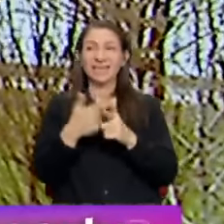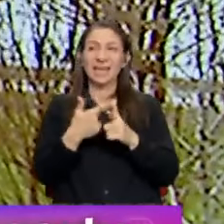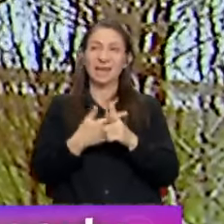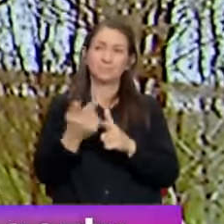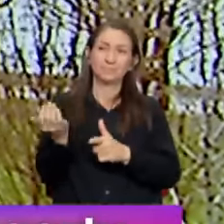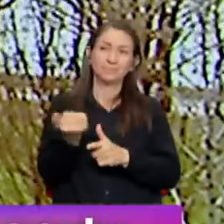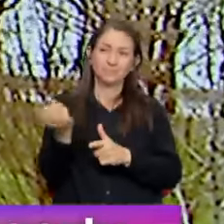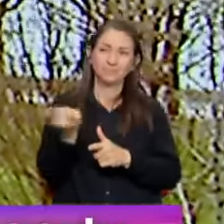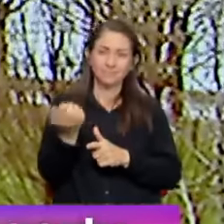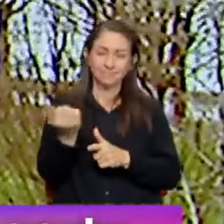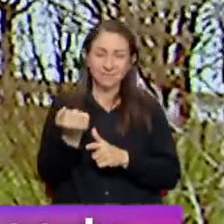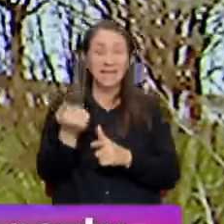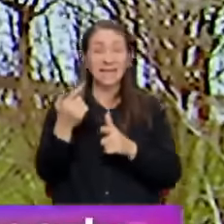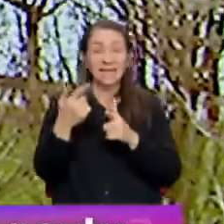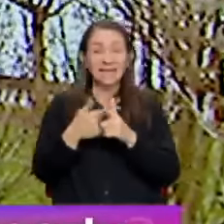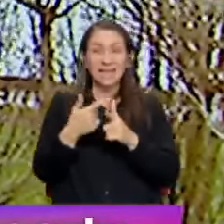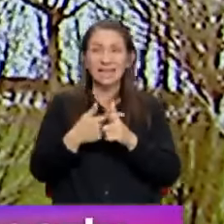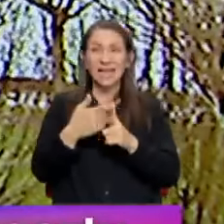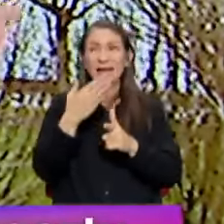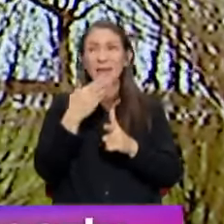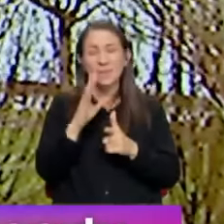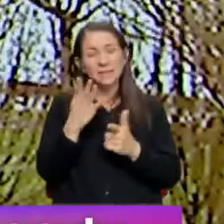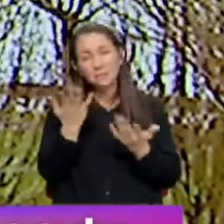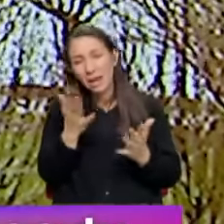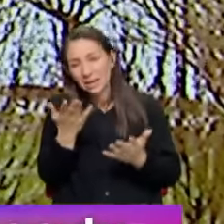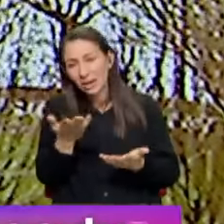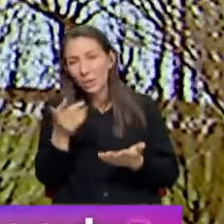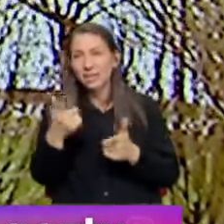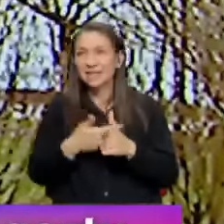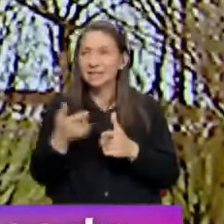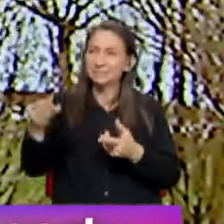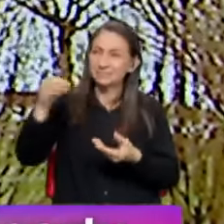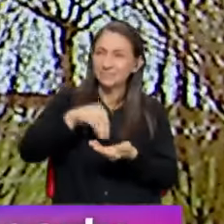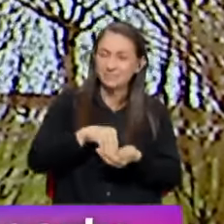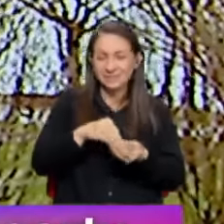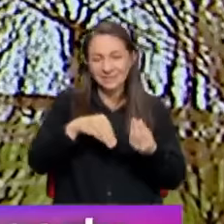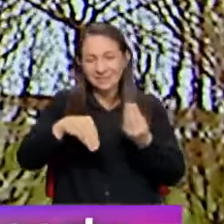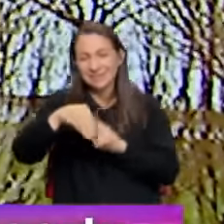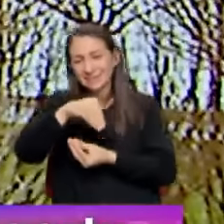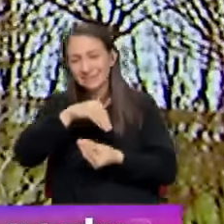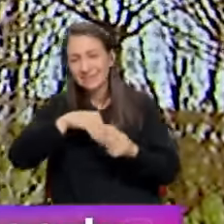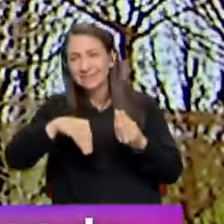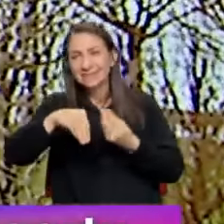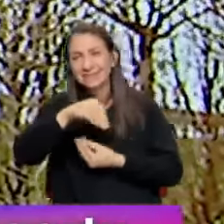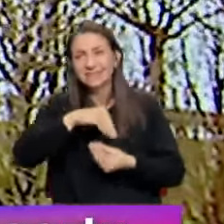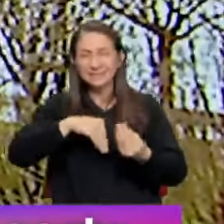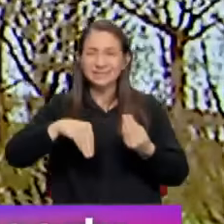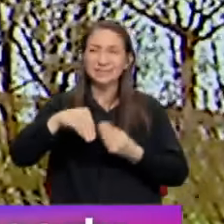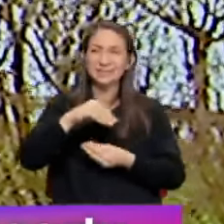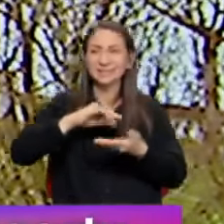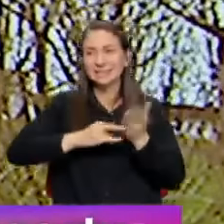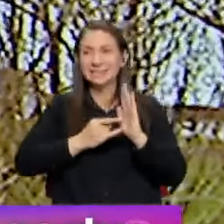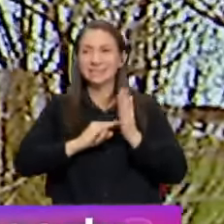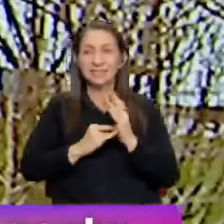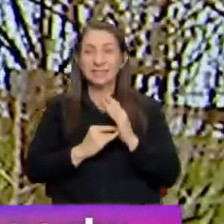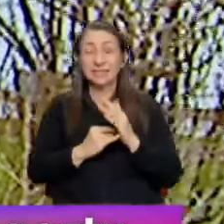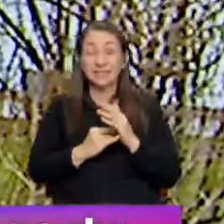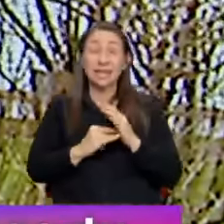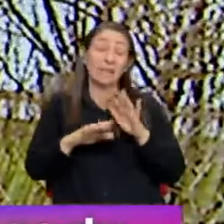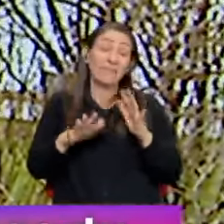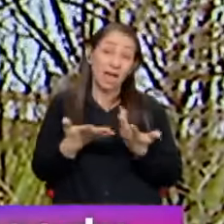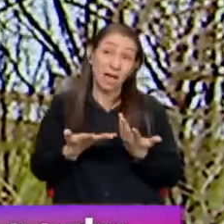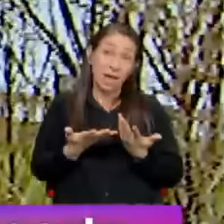kiracı oturuyor. Ve kiradan da emeklisiniz belki. O kiradan da gelen parayla kendinizi, evinizi idame ettirmeye çalışıyorsunuz.